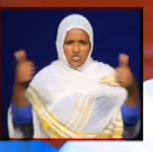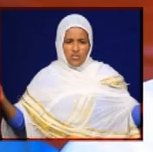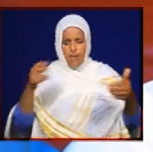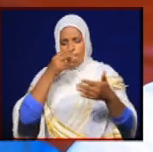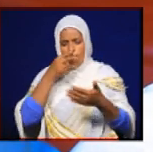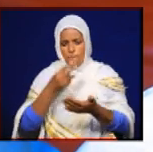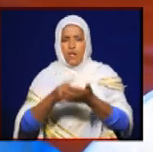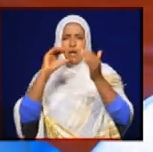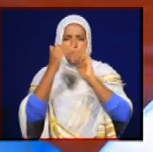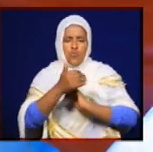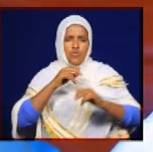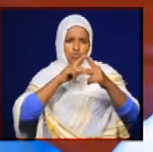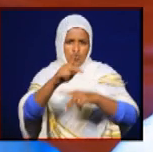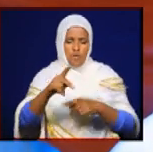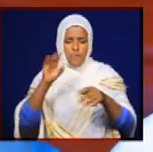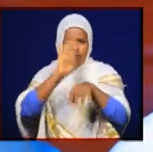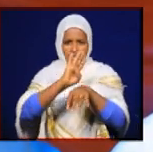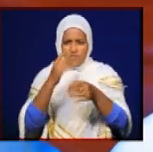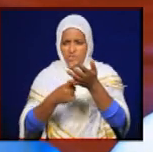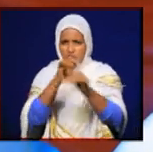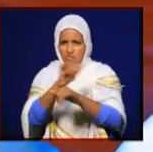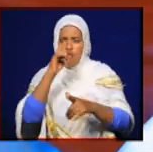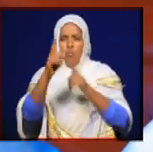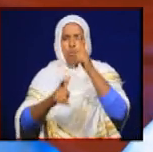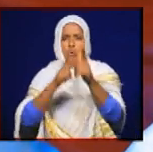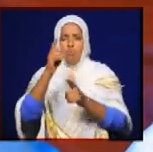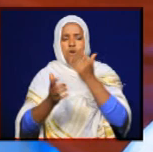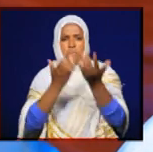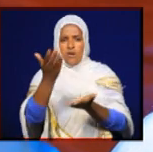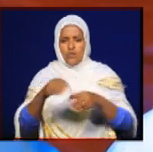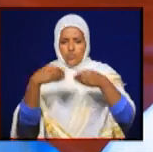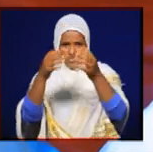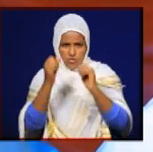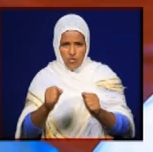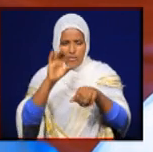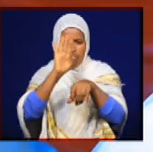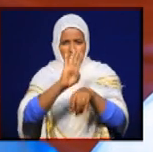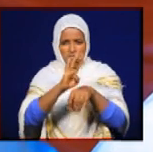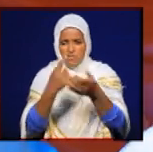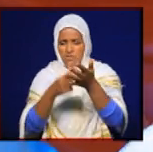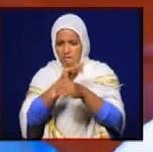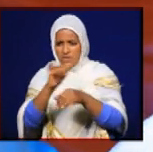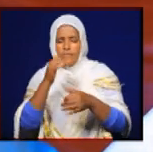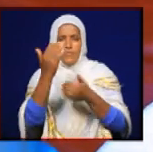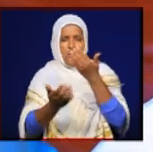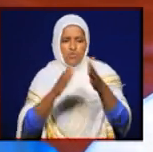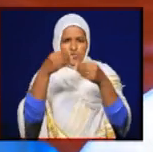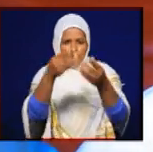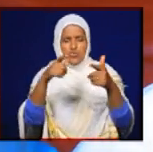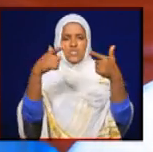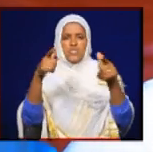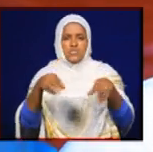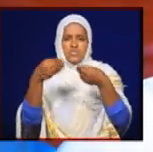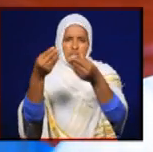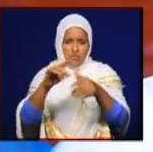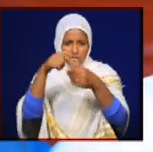እጅግ መልካም የሆነ መድረክ ነው። ቤተክርስቲያንን በዚህ ቋንቋ ማገልገል ይችላሉ። ቤተክርስቲያን በዚህ መልኩ እንዲያገለግሏት